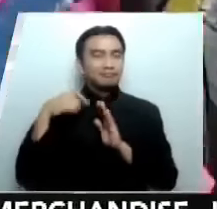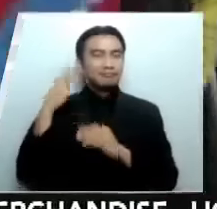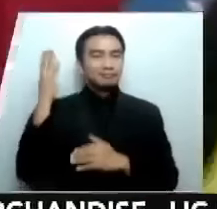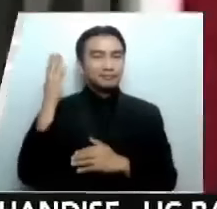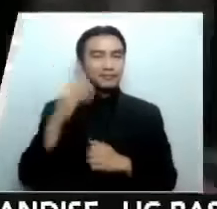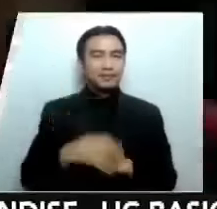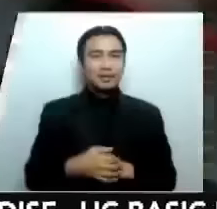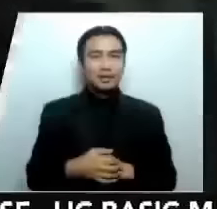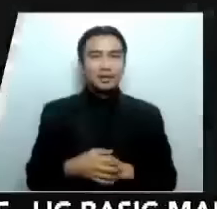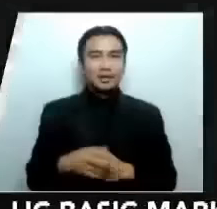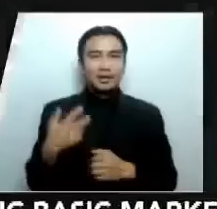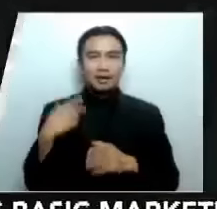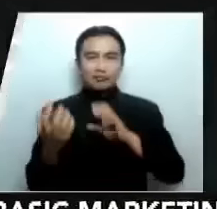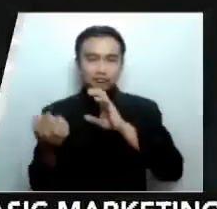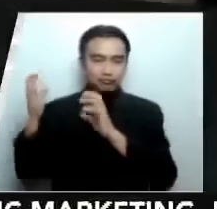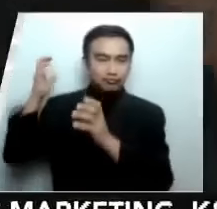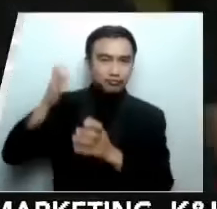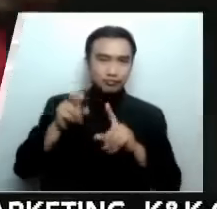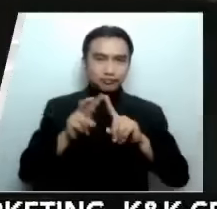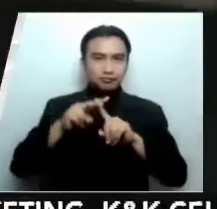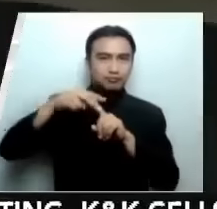meteora,